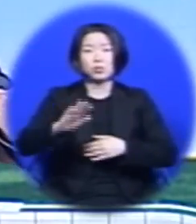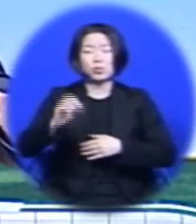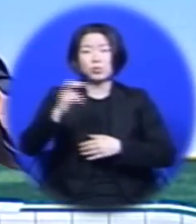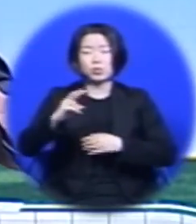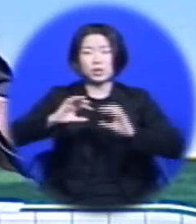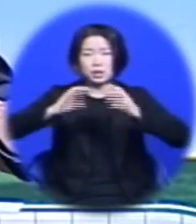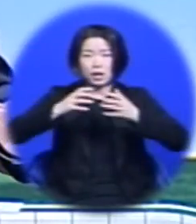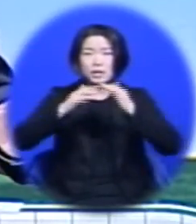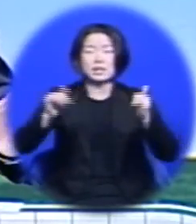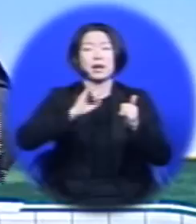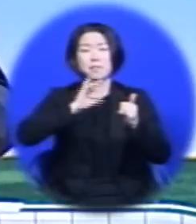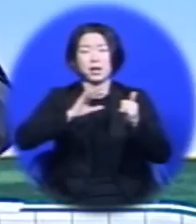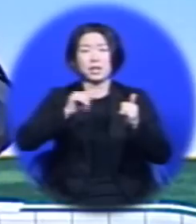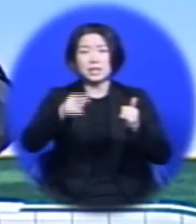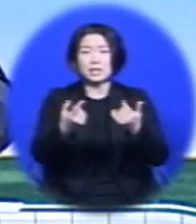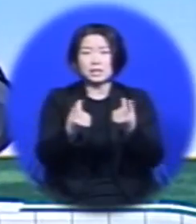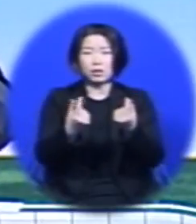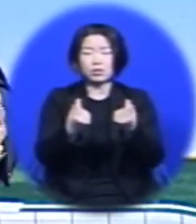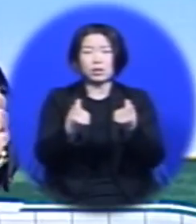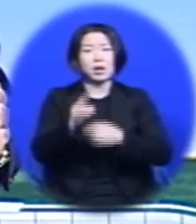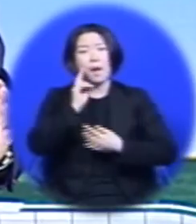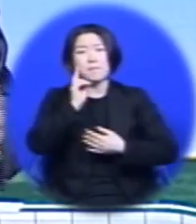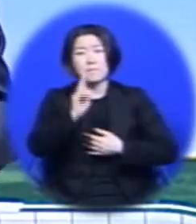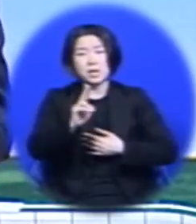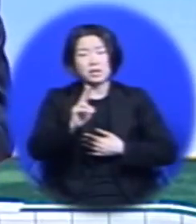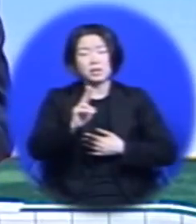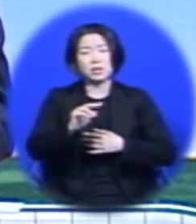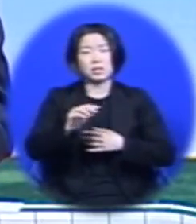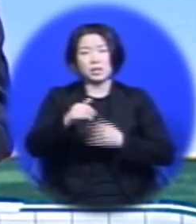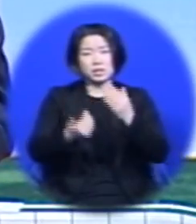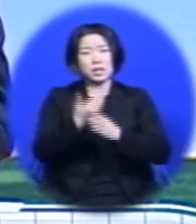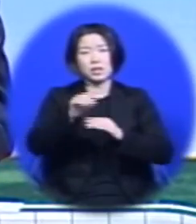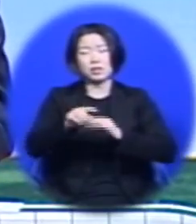국민들에게 많 아 이익이 비극 아닙니다